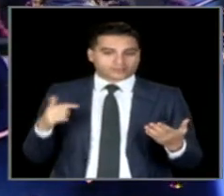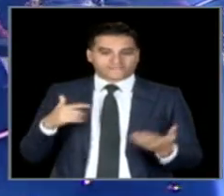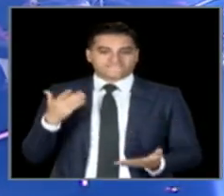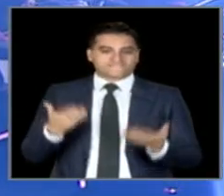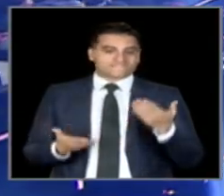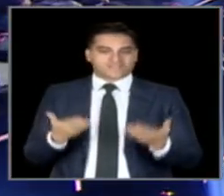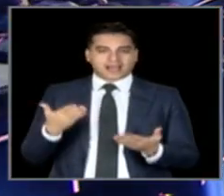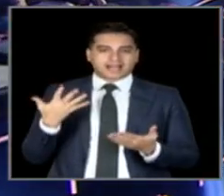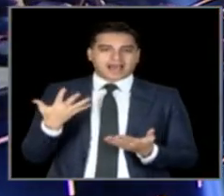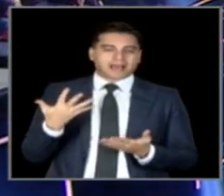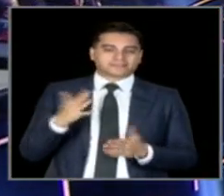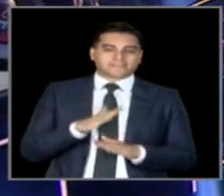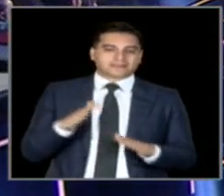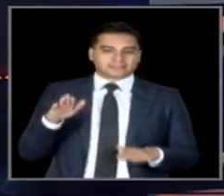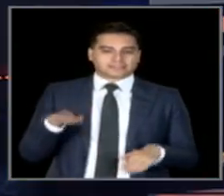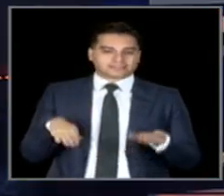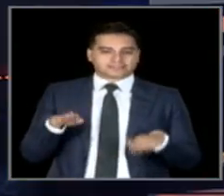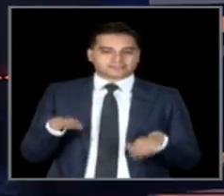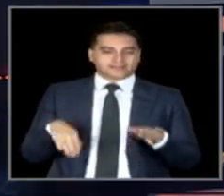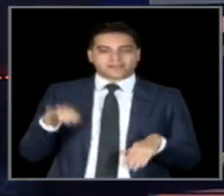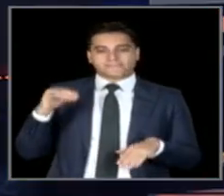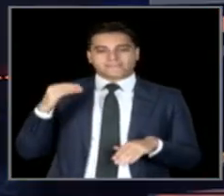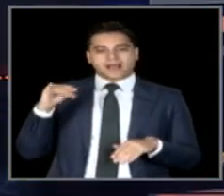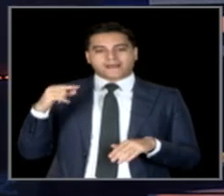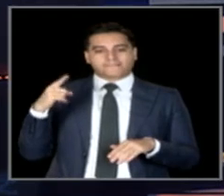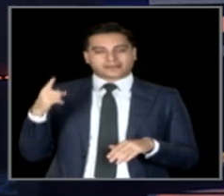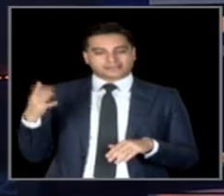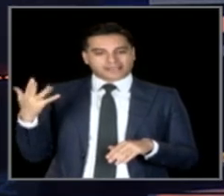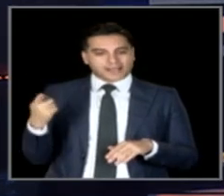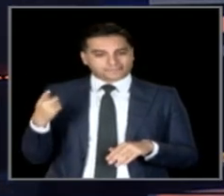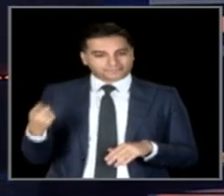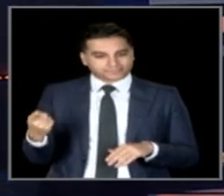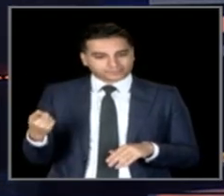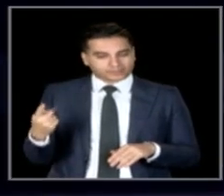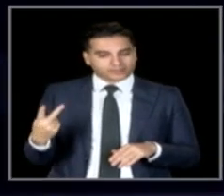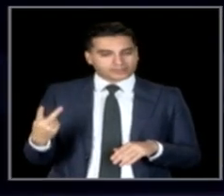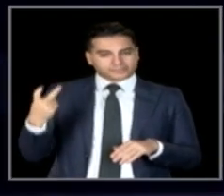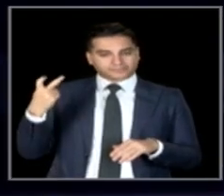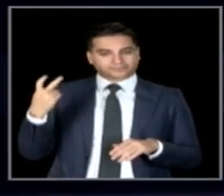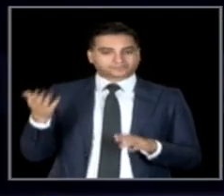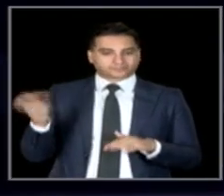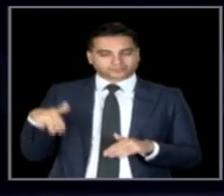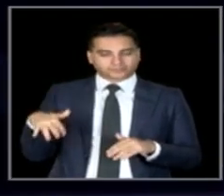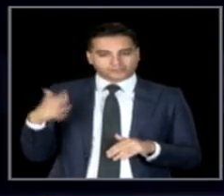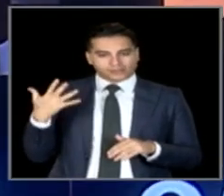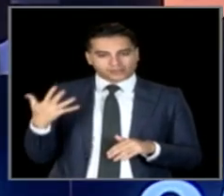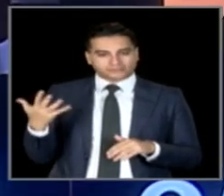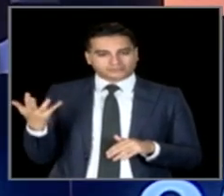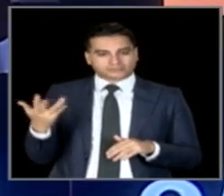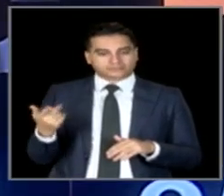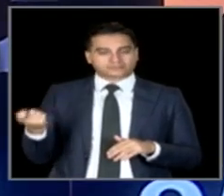والفرق بقى 5 نقاط. محمد هشام كنتوا كام؟ 70. 70 و5 إجابات